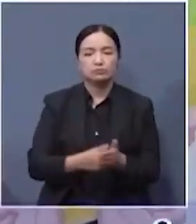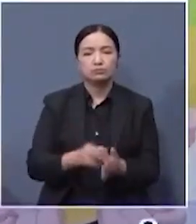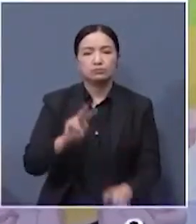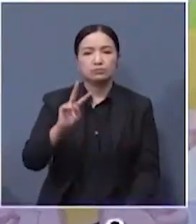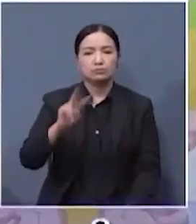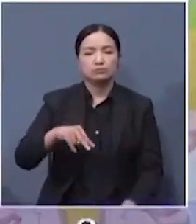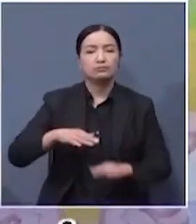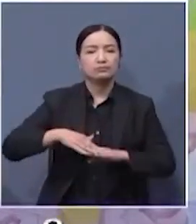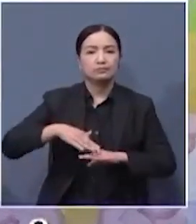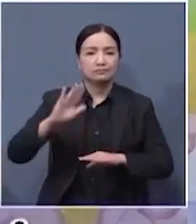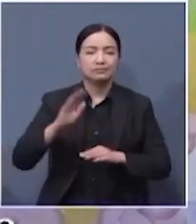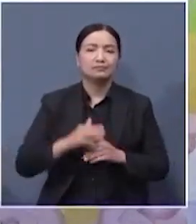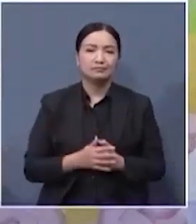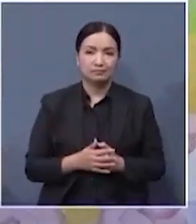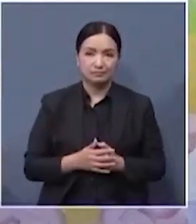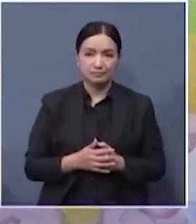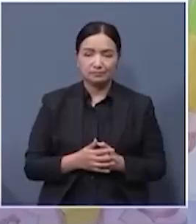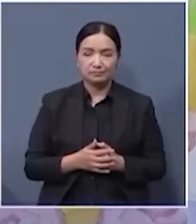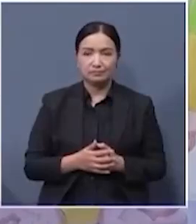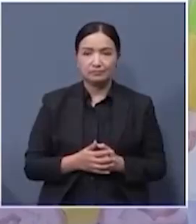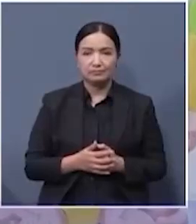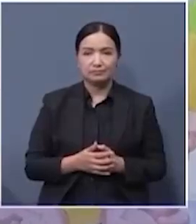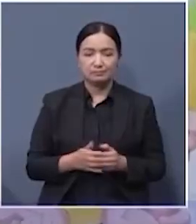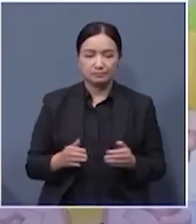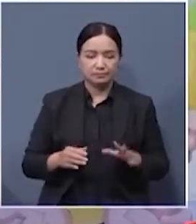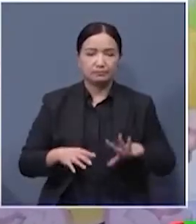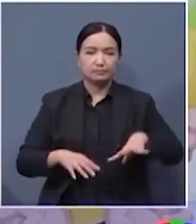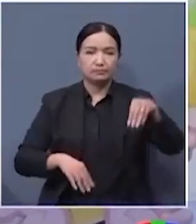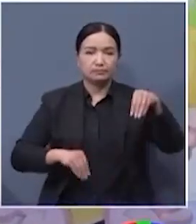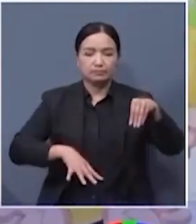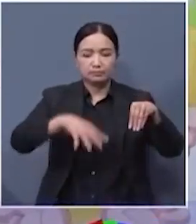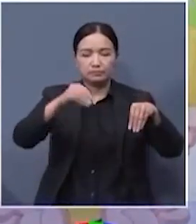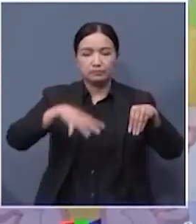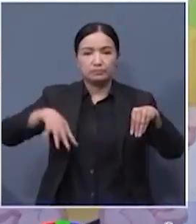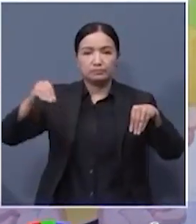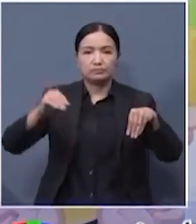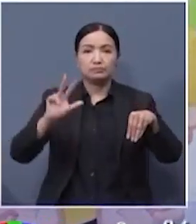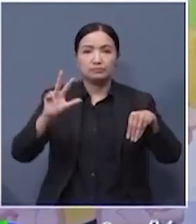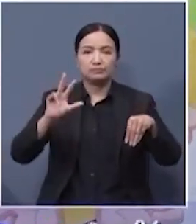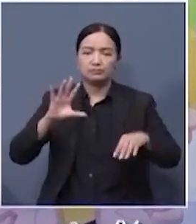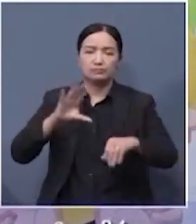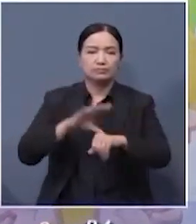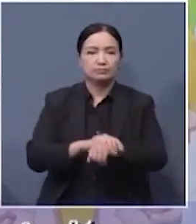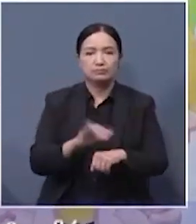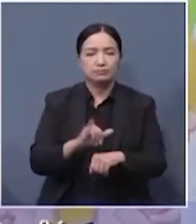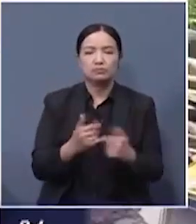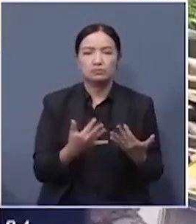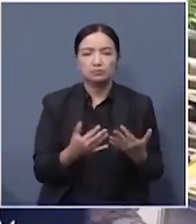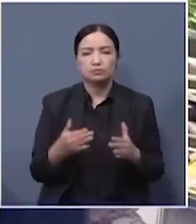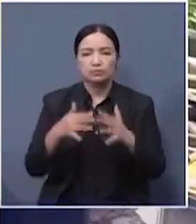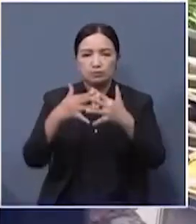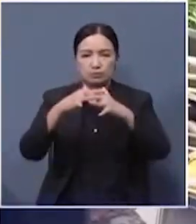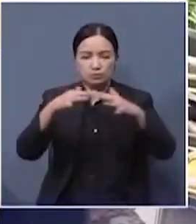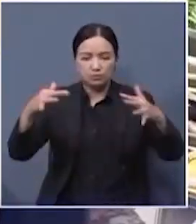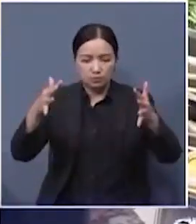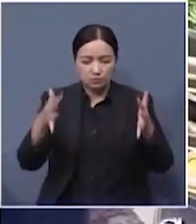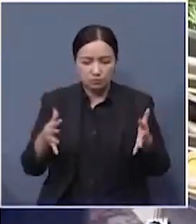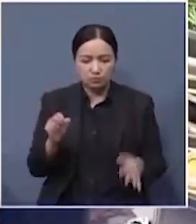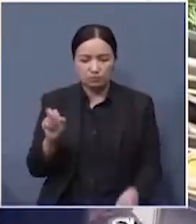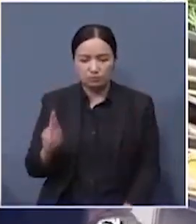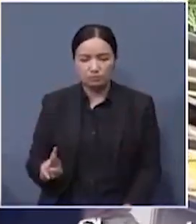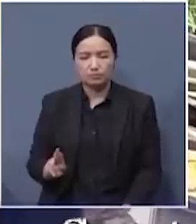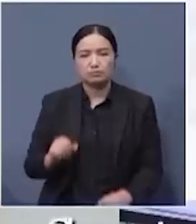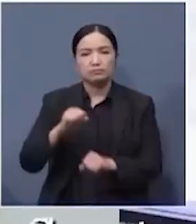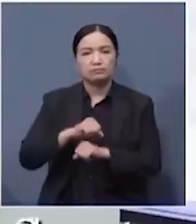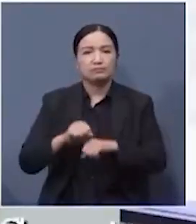ตัวและจะยังไม่มีการจับลิงบริเวณพระปราง3ยอดนะคะเพราะว่ากรงสำรองอีก2กรงยังสร้างเสร็จไม่ทัน